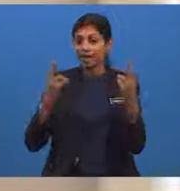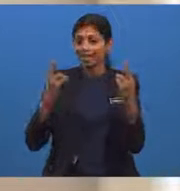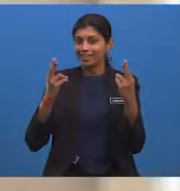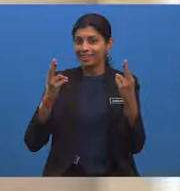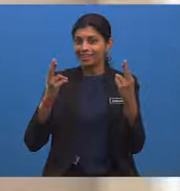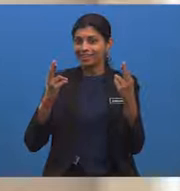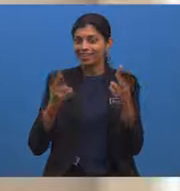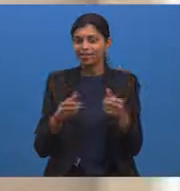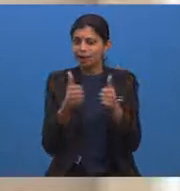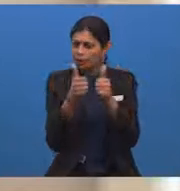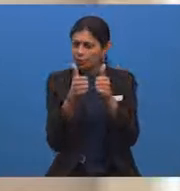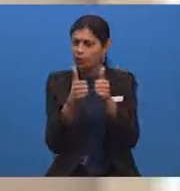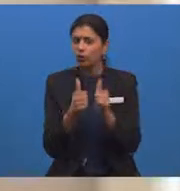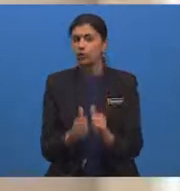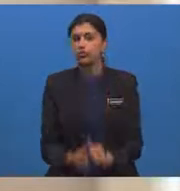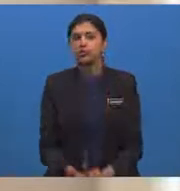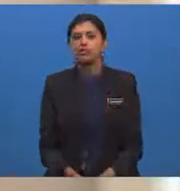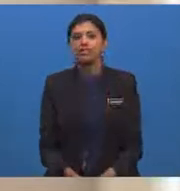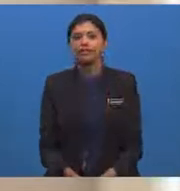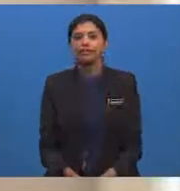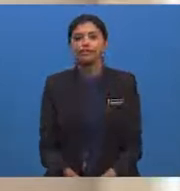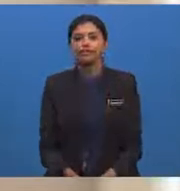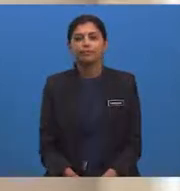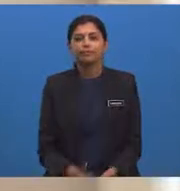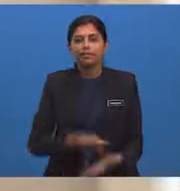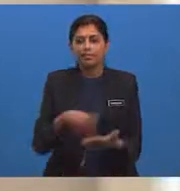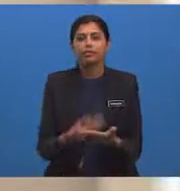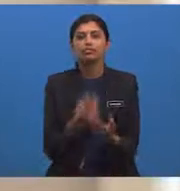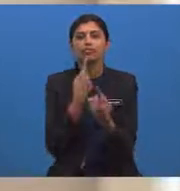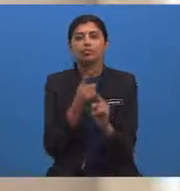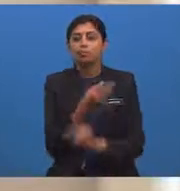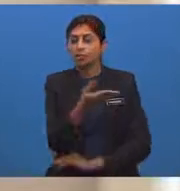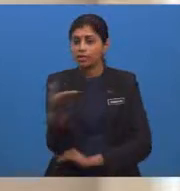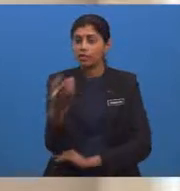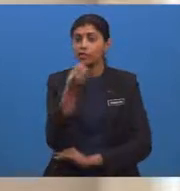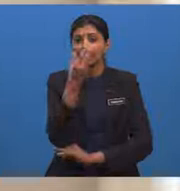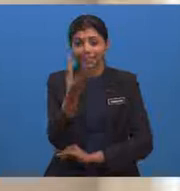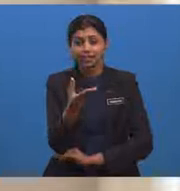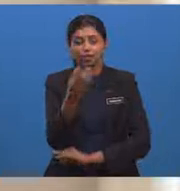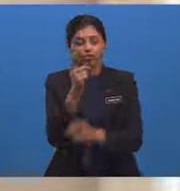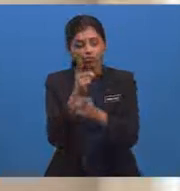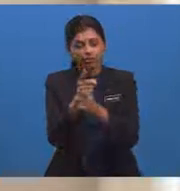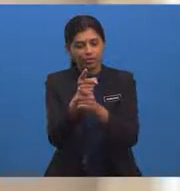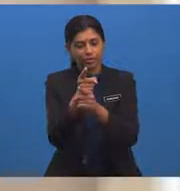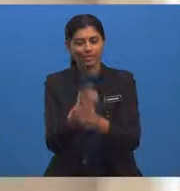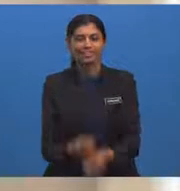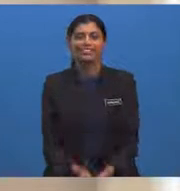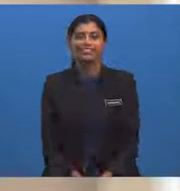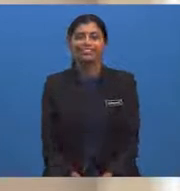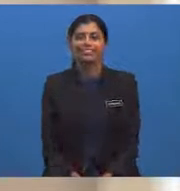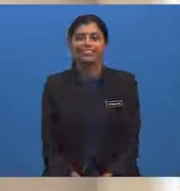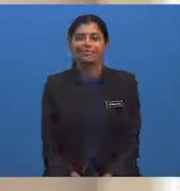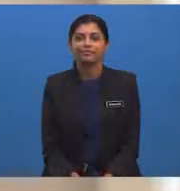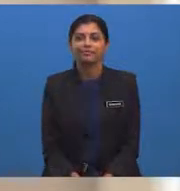raya? Bagus! Bagus! Semua jawapan yang murid-murid berikan adalah tepat dan betul.